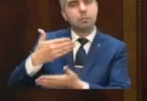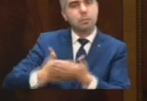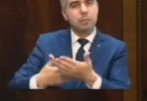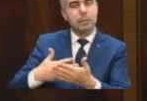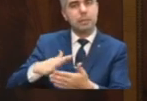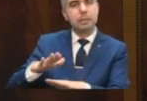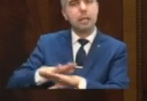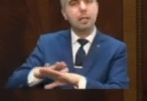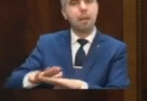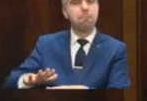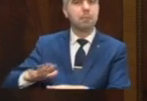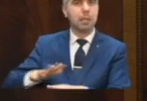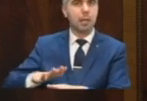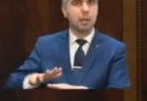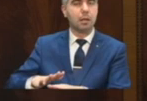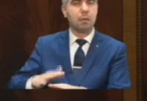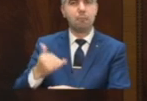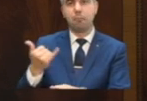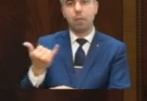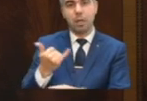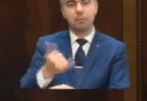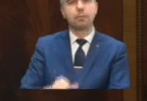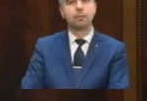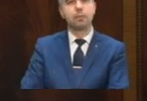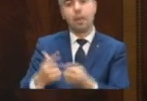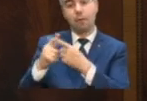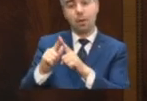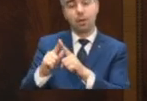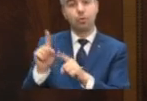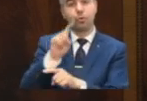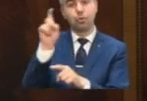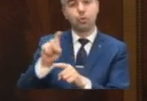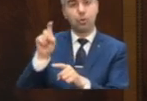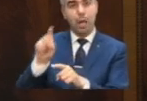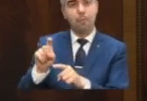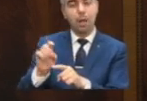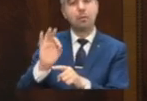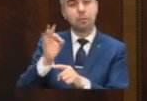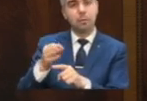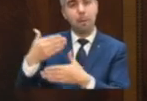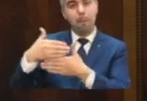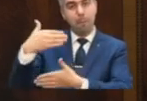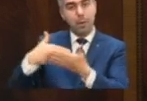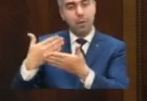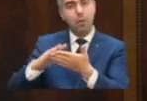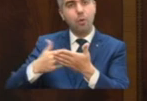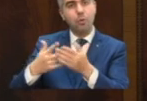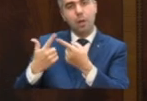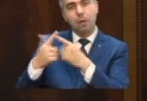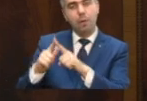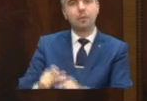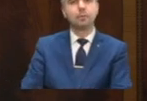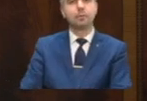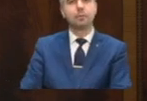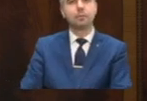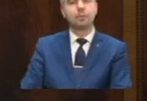المدينة. اليوم لا بد أن يستمر هذا الاتجاه، لأن كثير من الجماعات اليوم تنتظر يا إما بناء اتفاقية جديدة إما